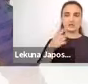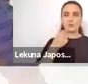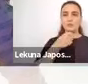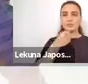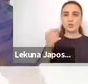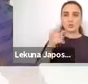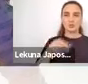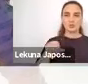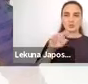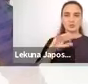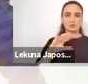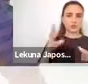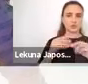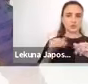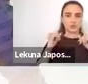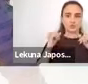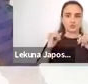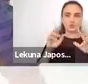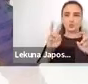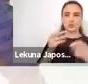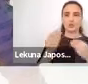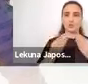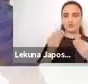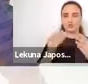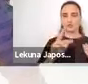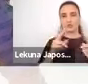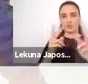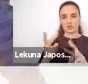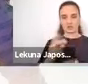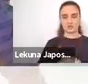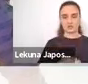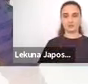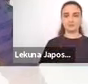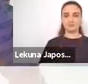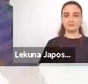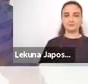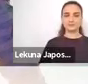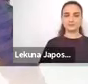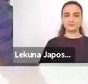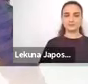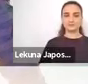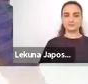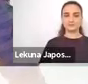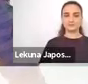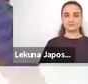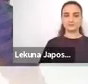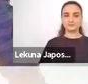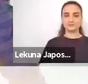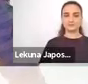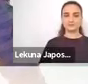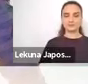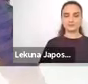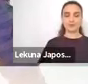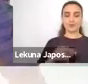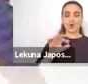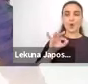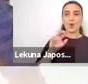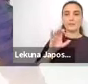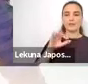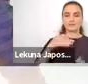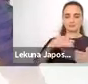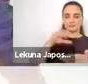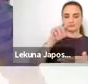საერთოდ სპორტულ თამაშებში გადადის, ხო? ობიექტზე ორიენტირებული თამაში, აი სხვა მხრივ